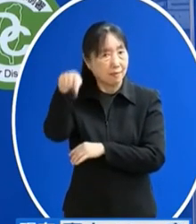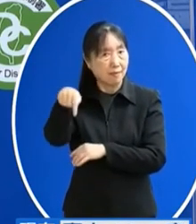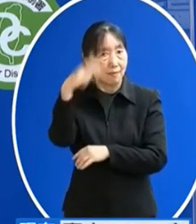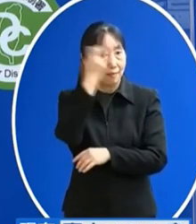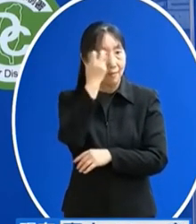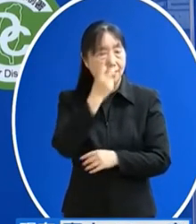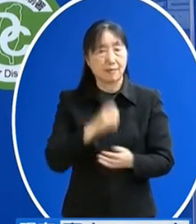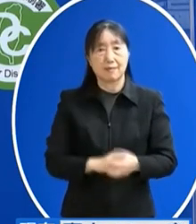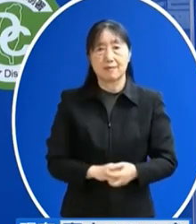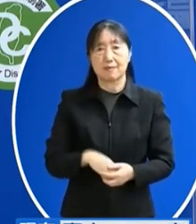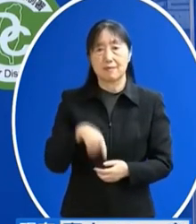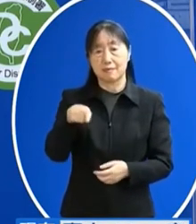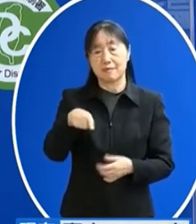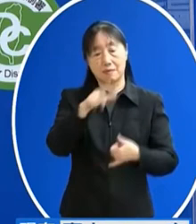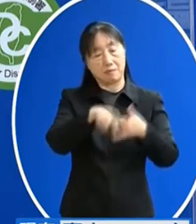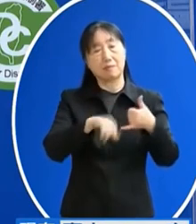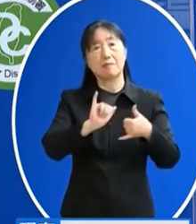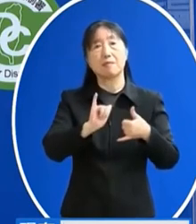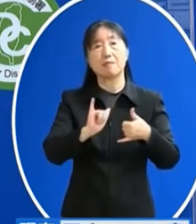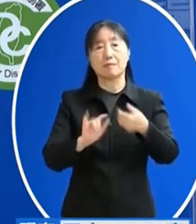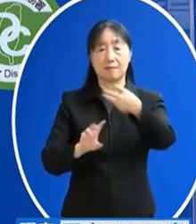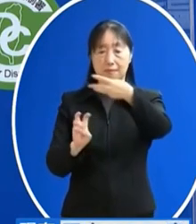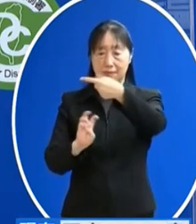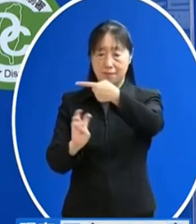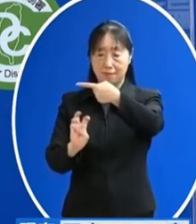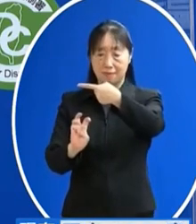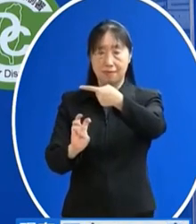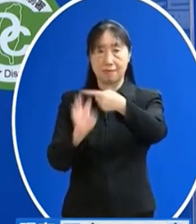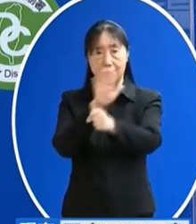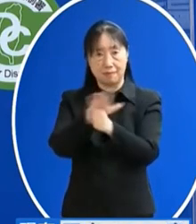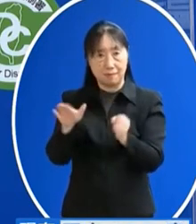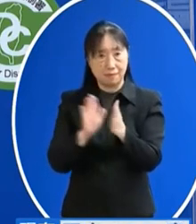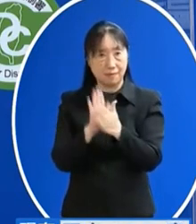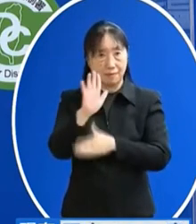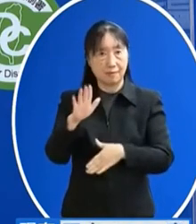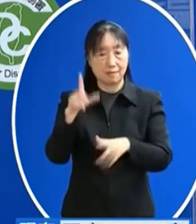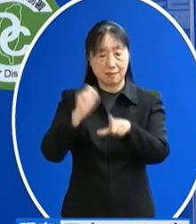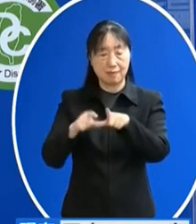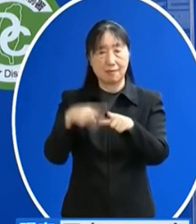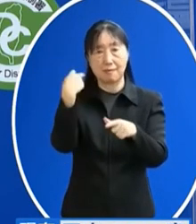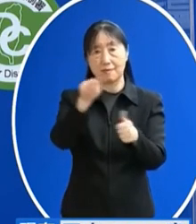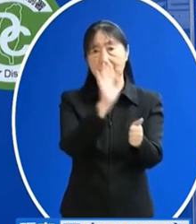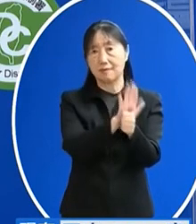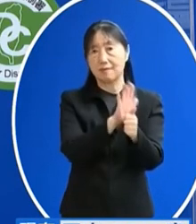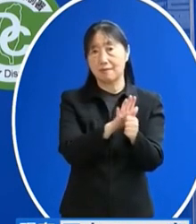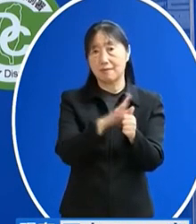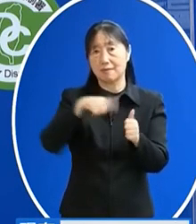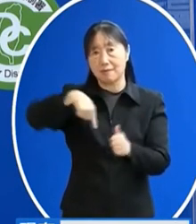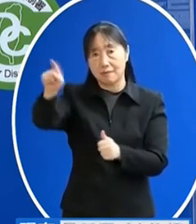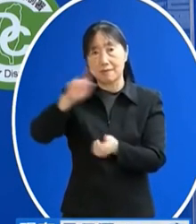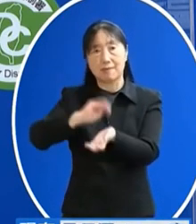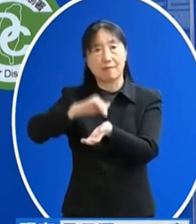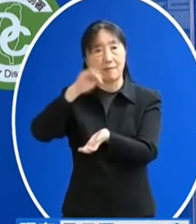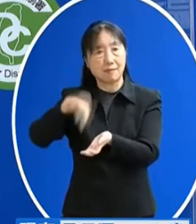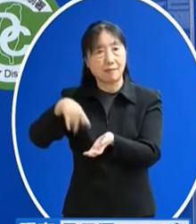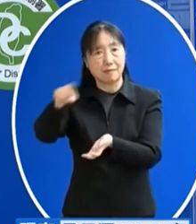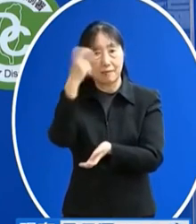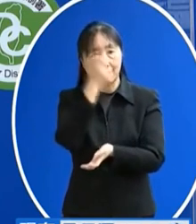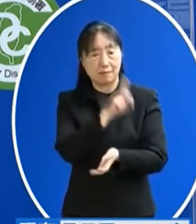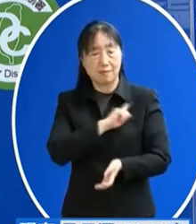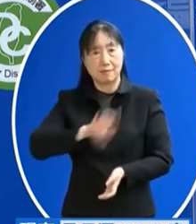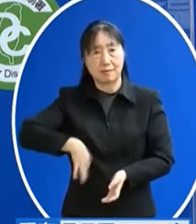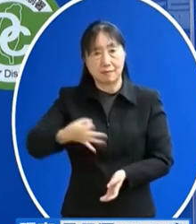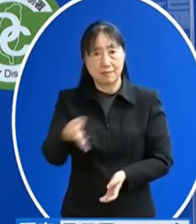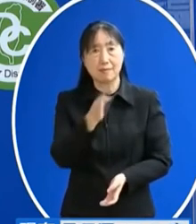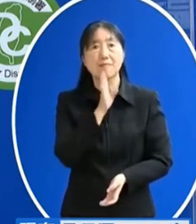哈，那没有症状。那1月30日检疫期满后，由公司安排到医院自费采检，那结果